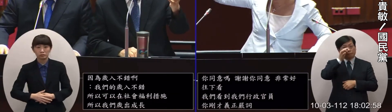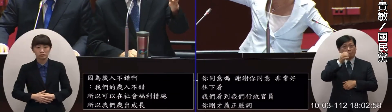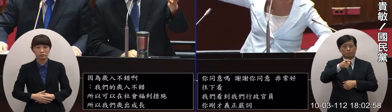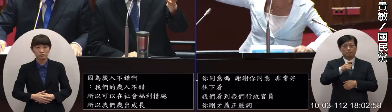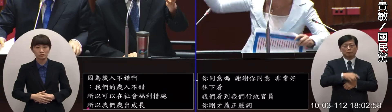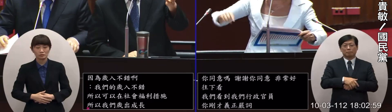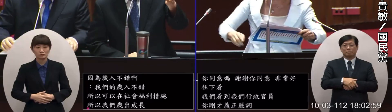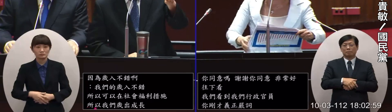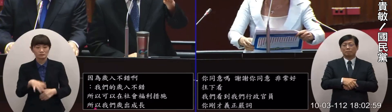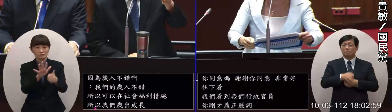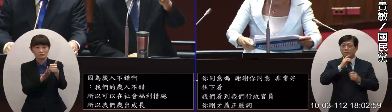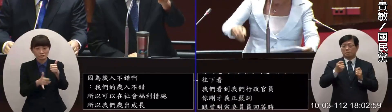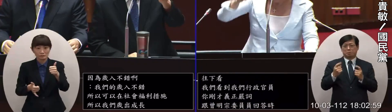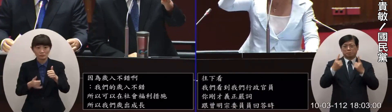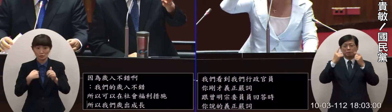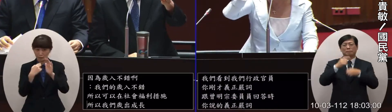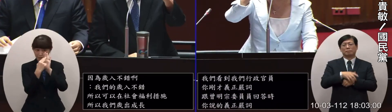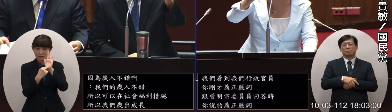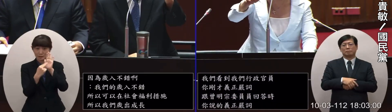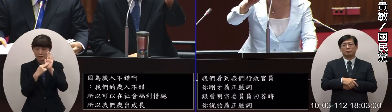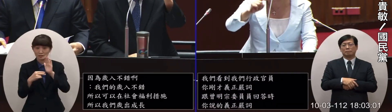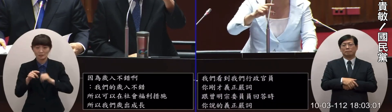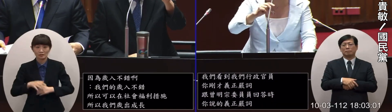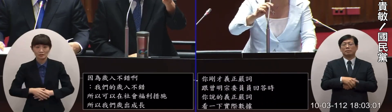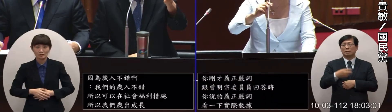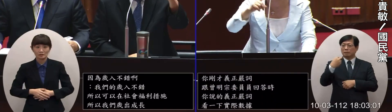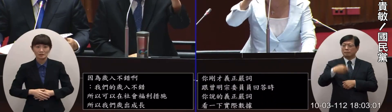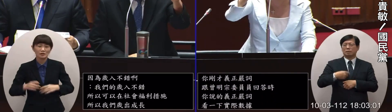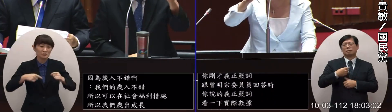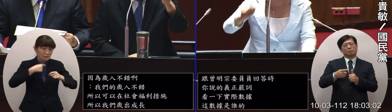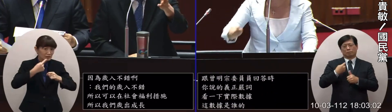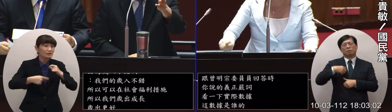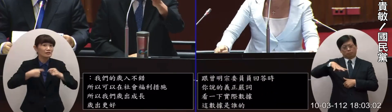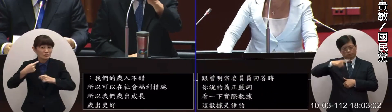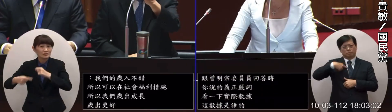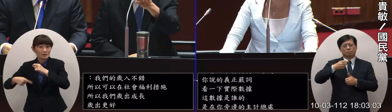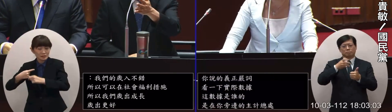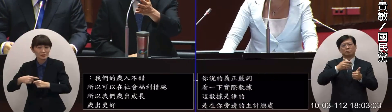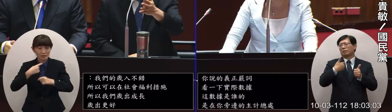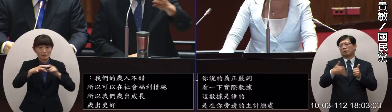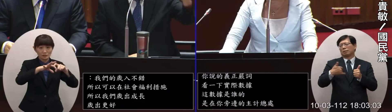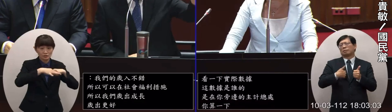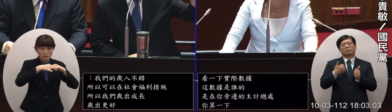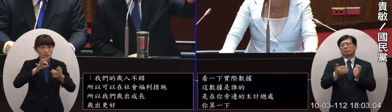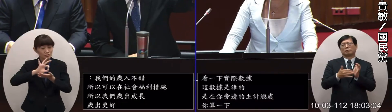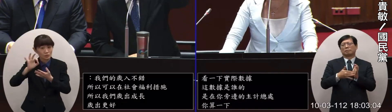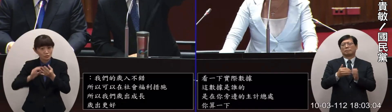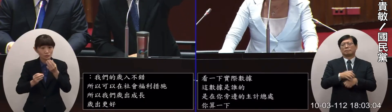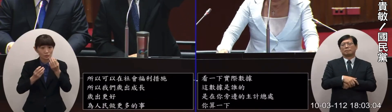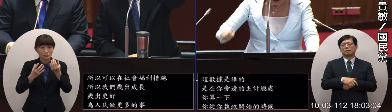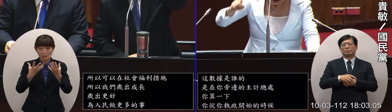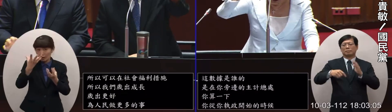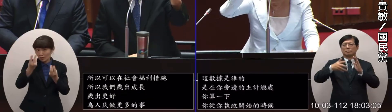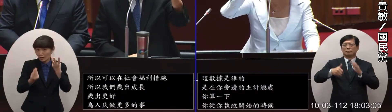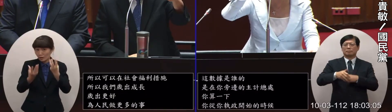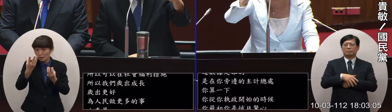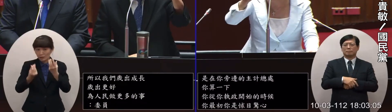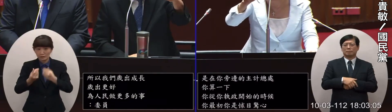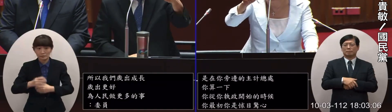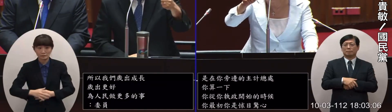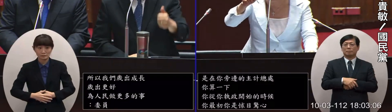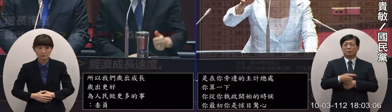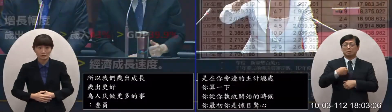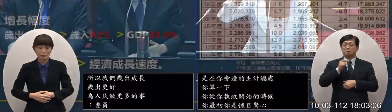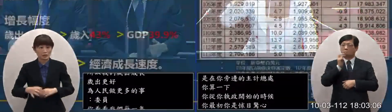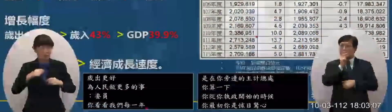直线上升了。 委员，你看到我们 每一年税入税出都有盈余，还能够这样支出， 还能够这样支出， 我们看